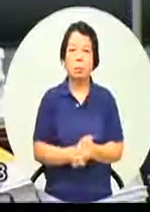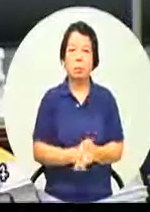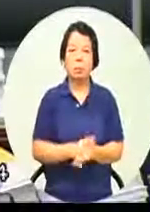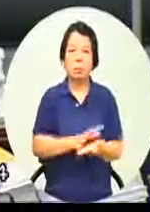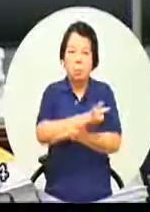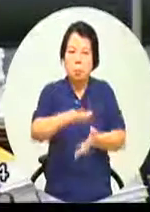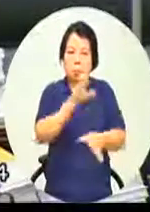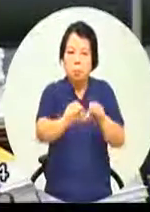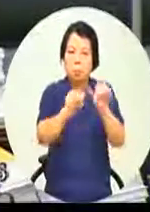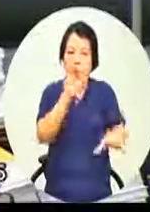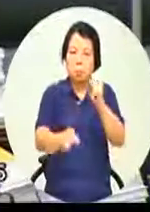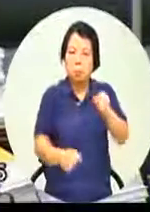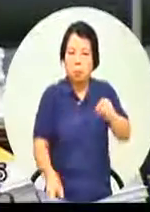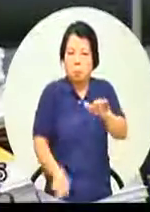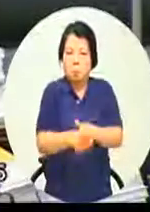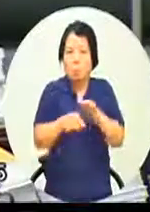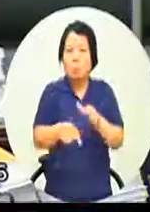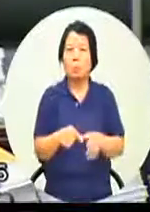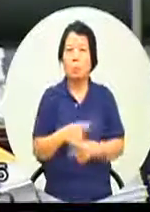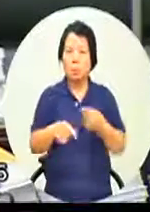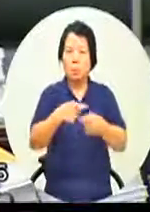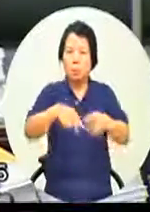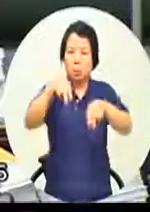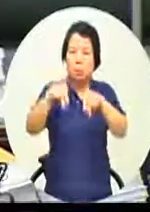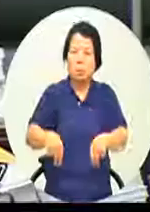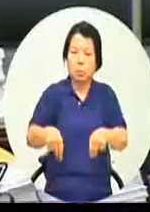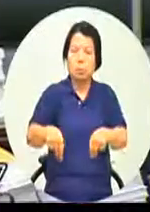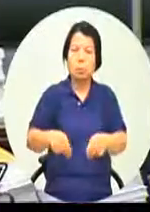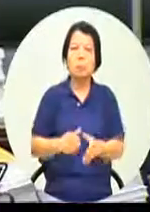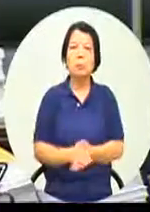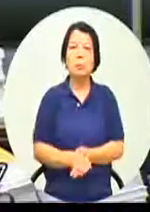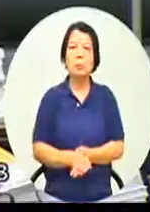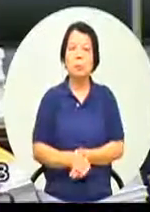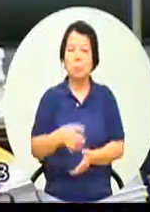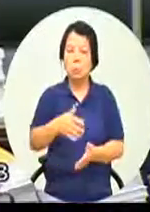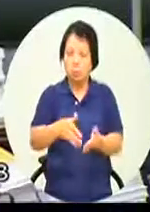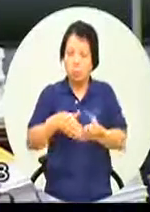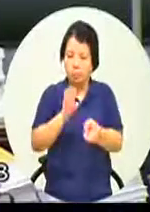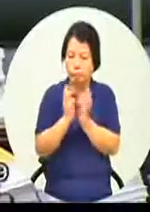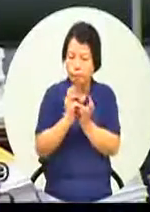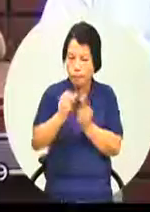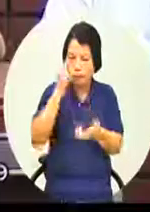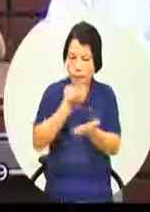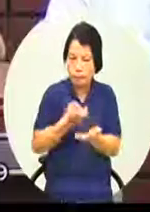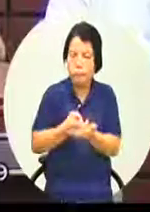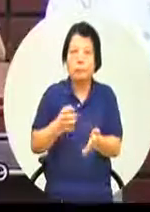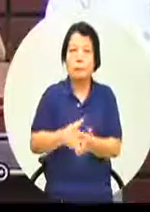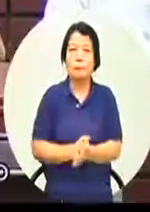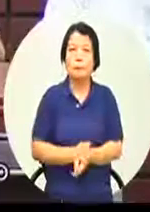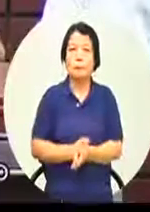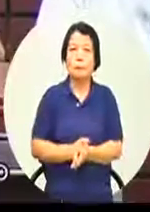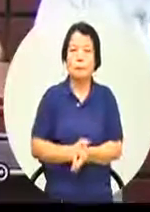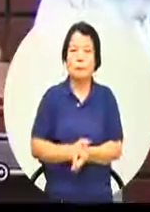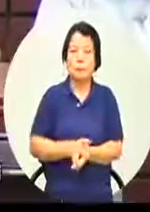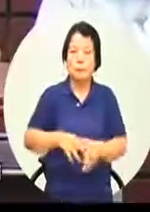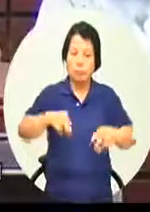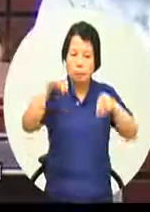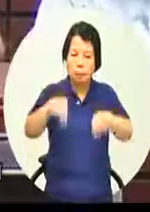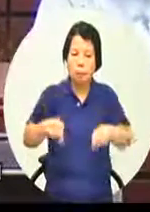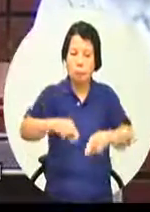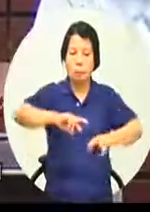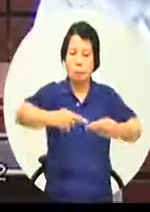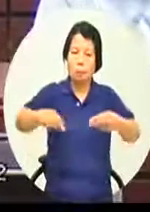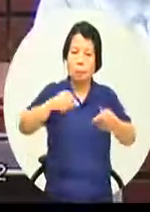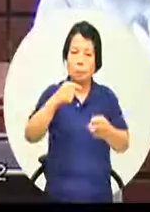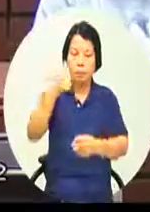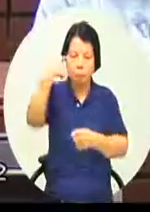质违法的时候，我们应不应该在合约的订定上面要订下去？ 我想合约是可以在修改，在明年的时